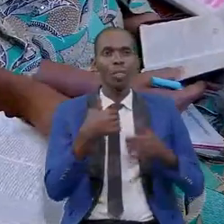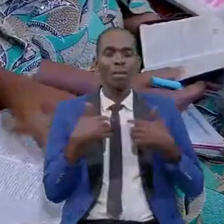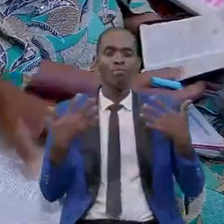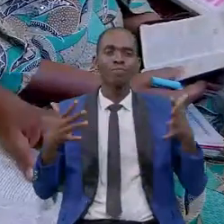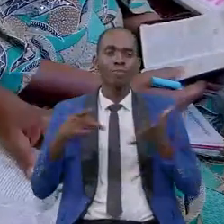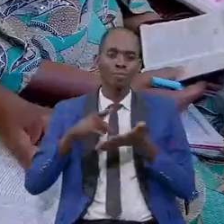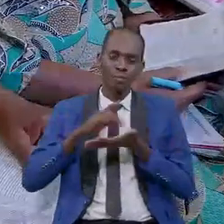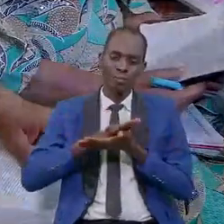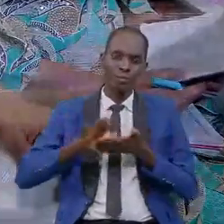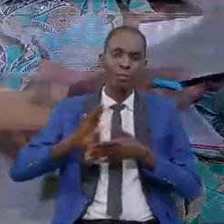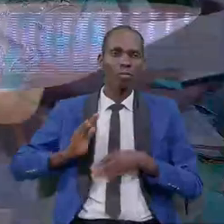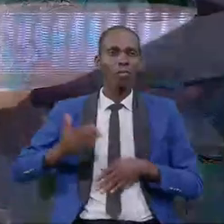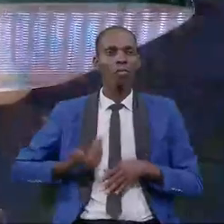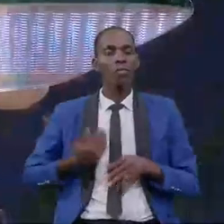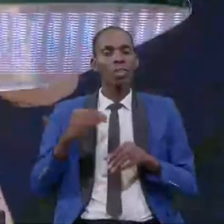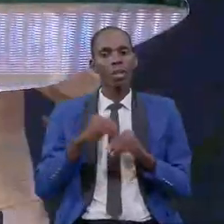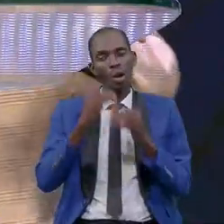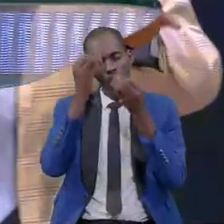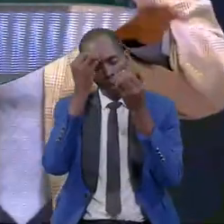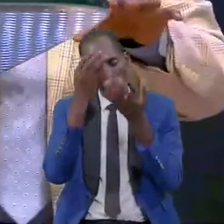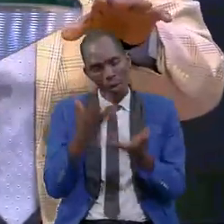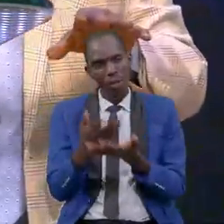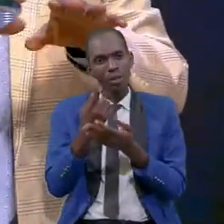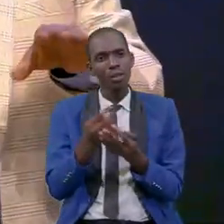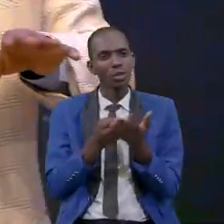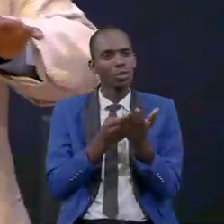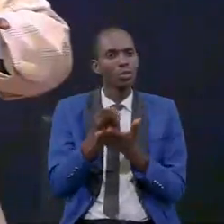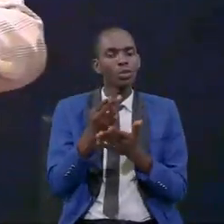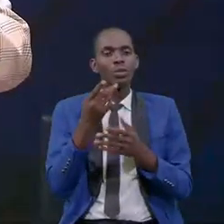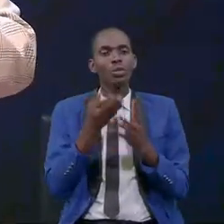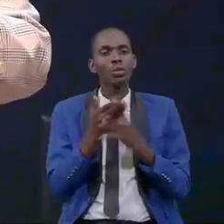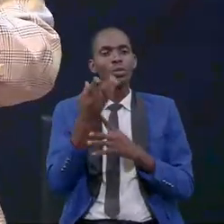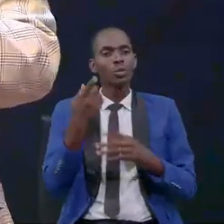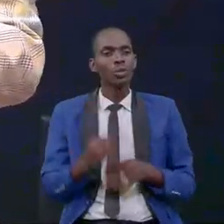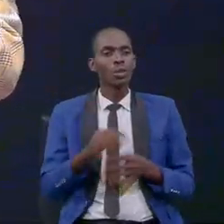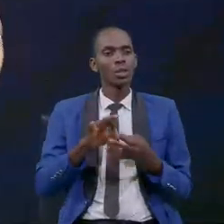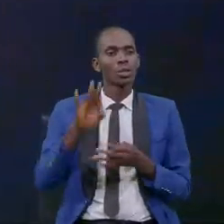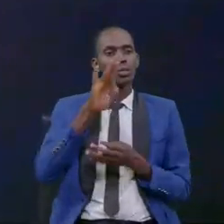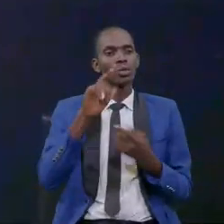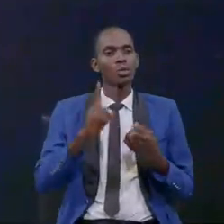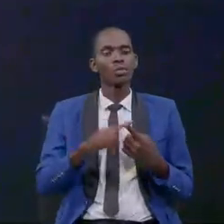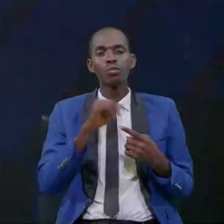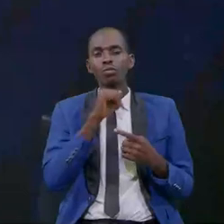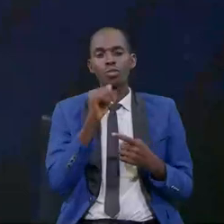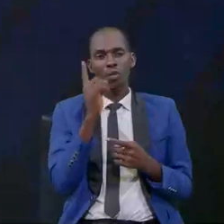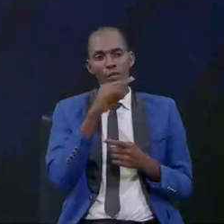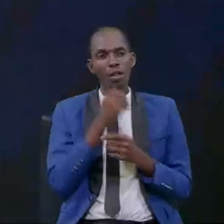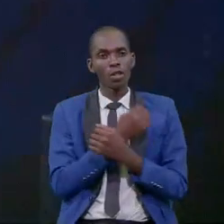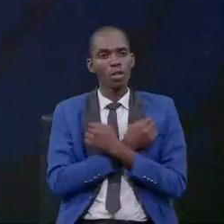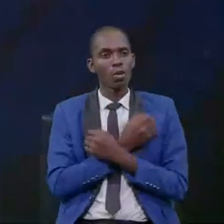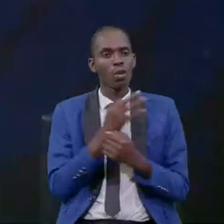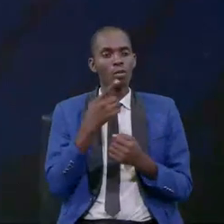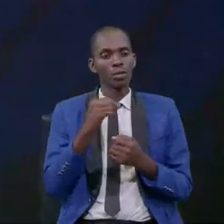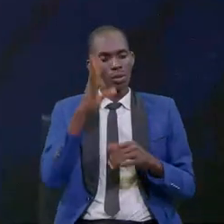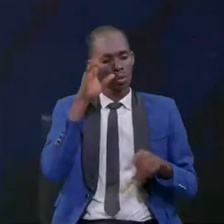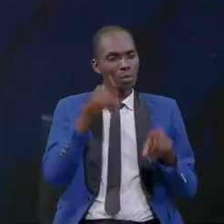ayant purifié vos âmes en obéissant à la vérité pour avoir un amour fraternel sincère,